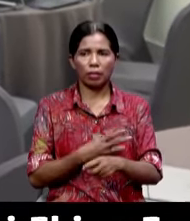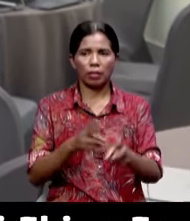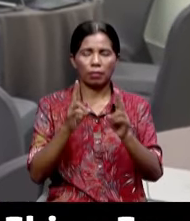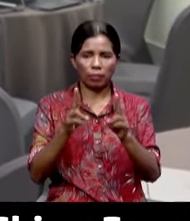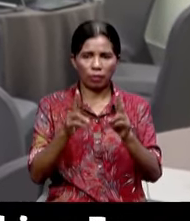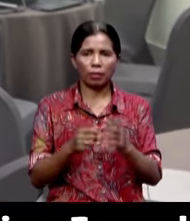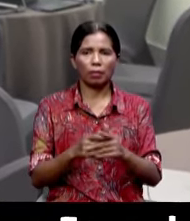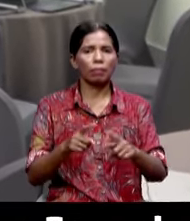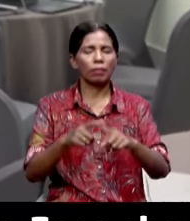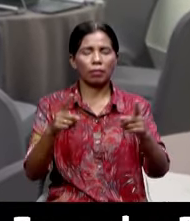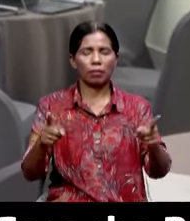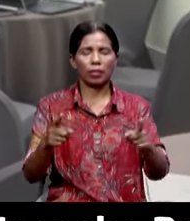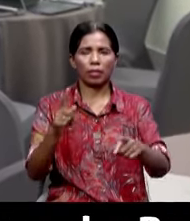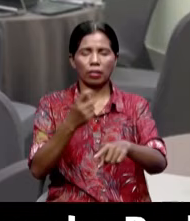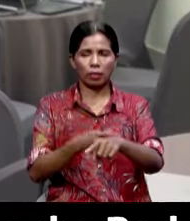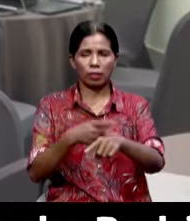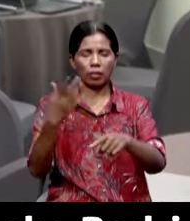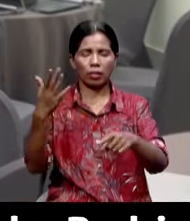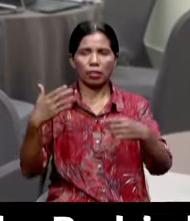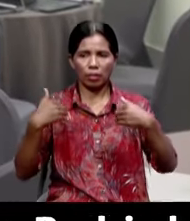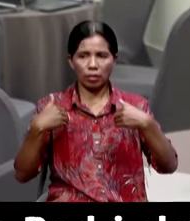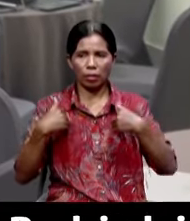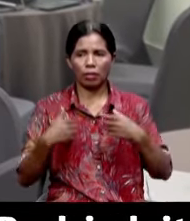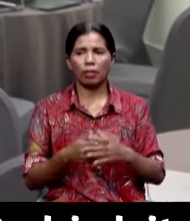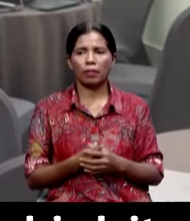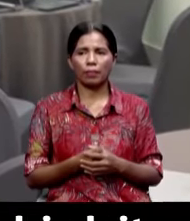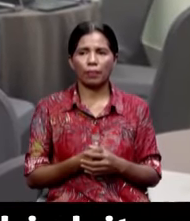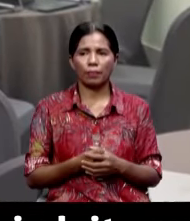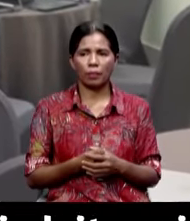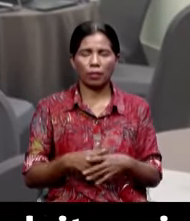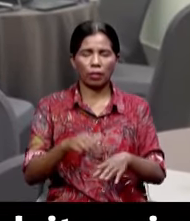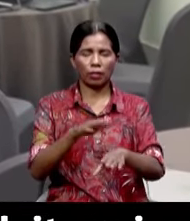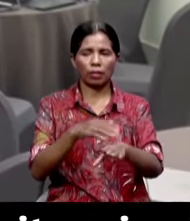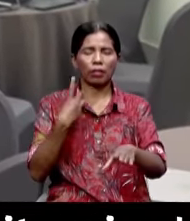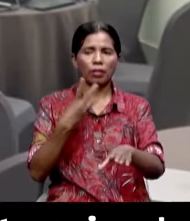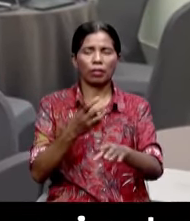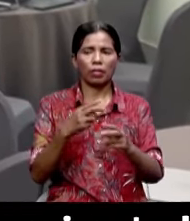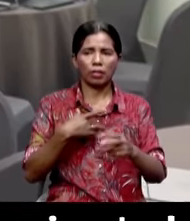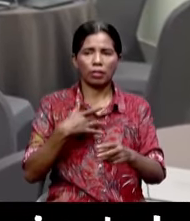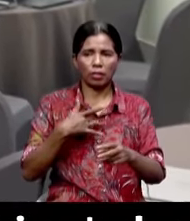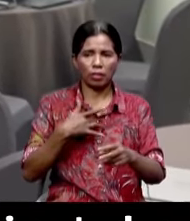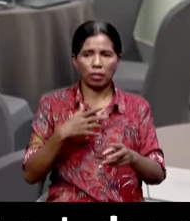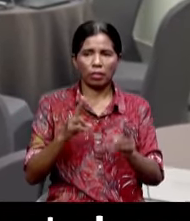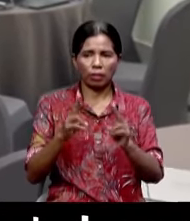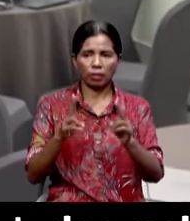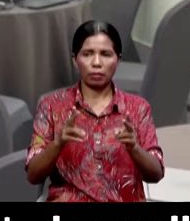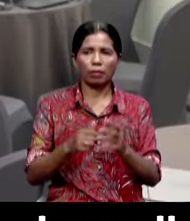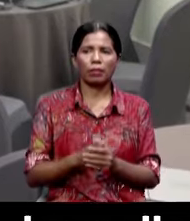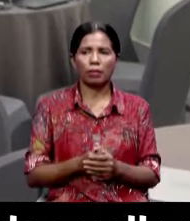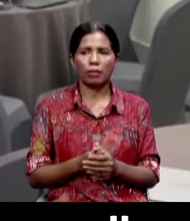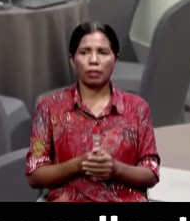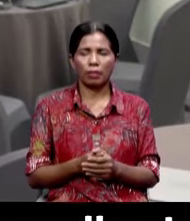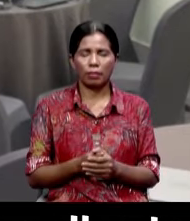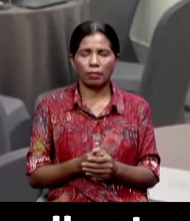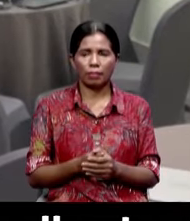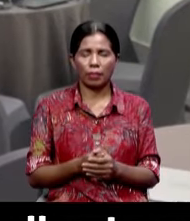malirin mai be pas iha momentu ne iha mo se afliu akotese antau antau halo sinti malirin liu malirin liu